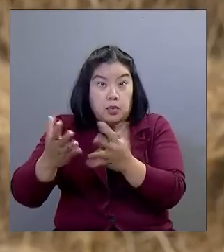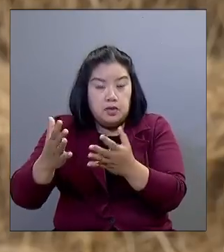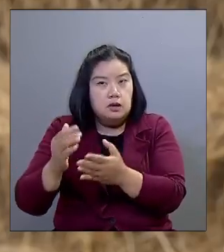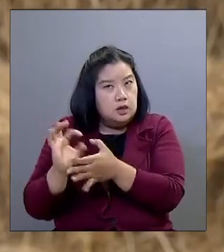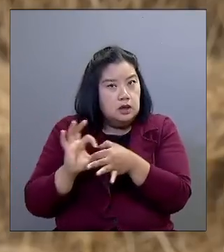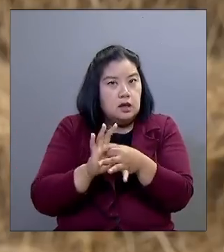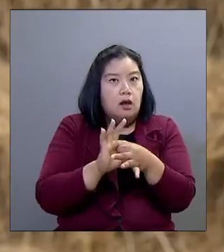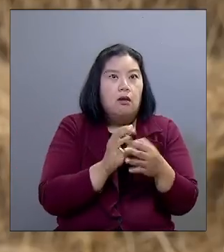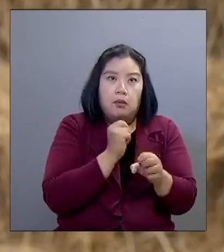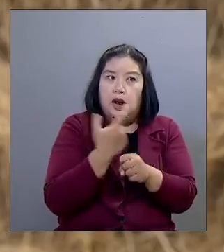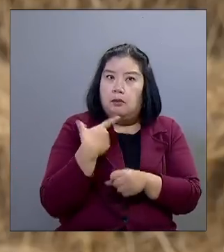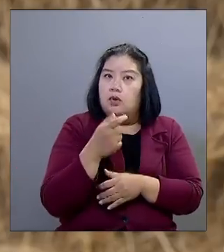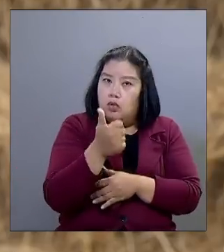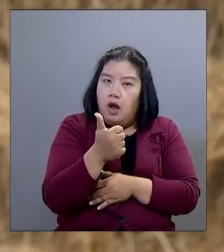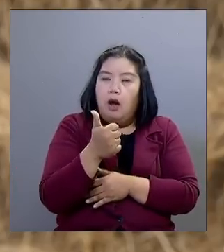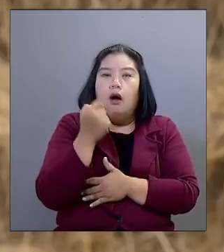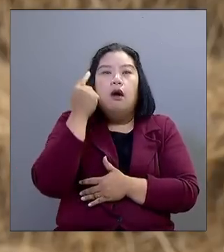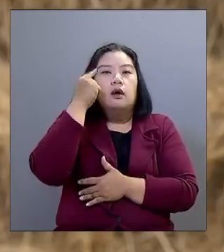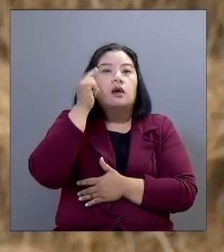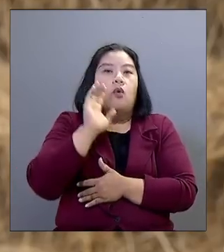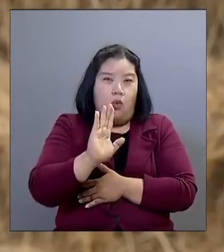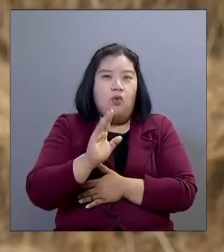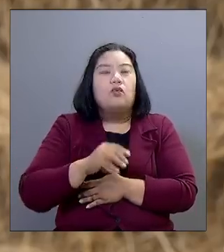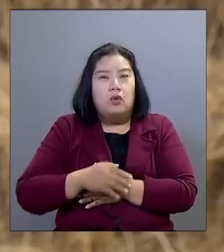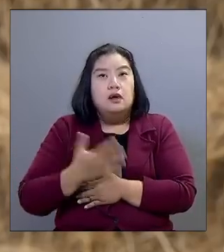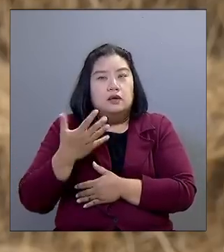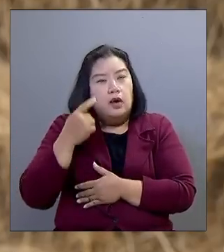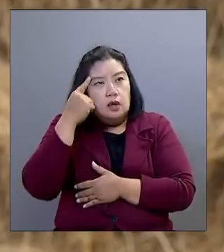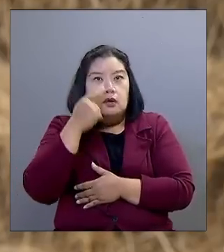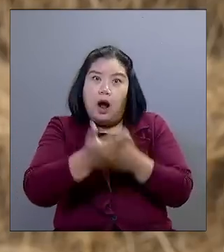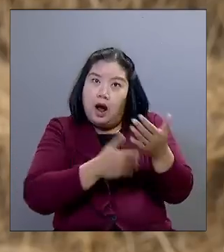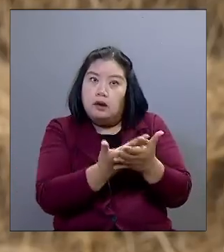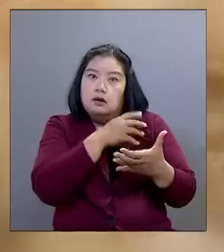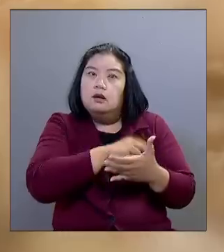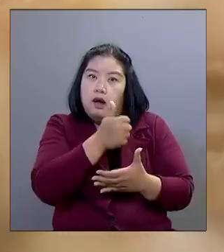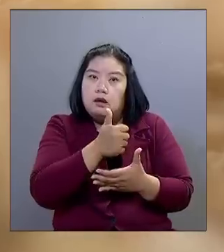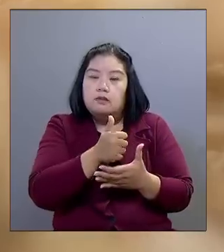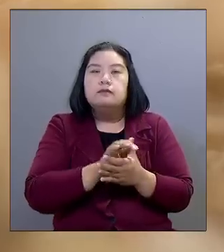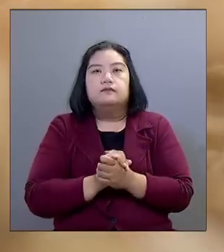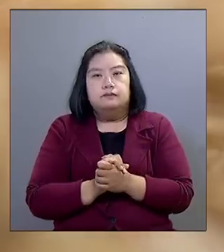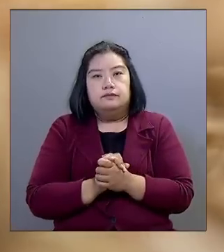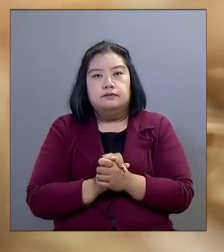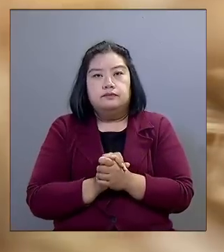ารถที่จะเอาไปใช้ประโยชน์ต่อได้และมันเป็นสิ่งที่มีมูลค่าเพิ่มนะ